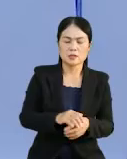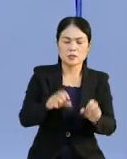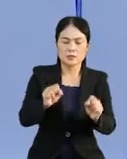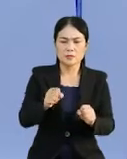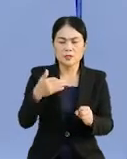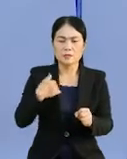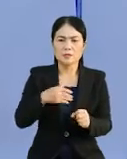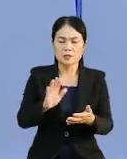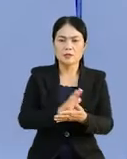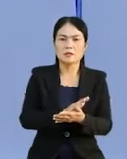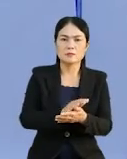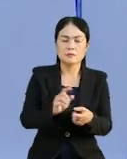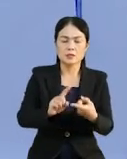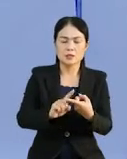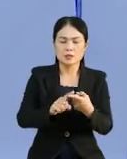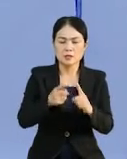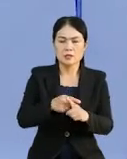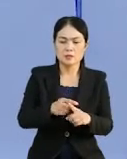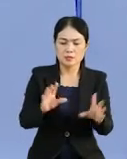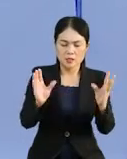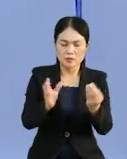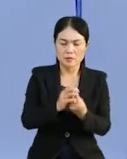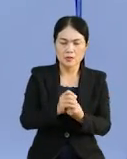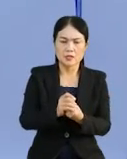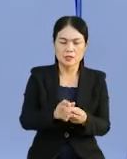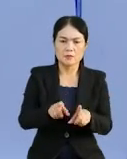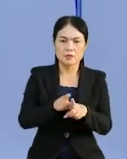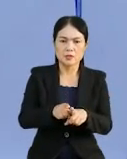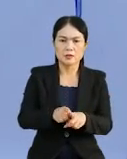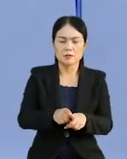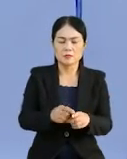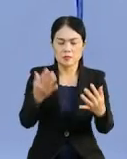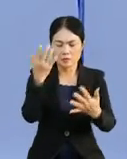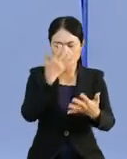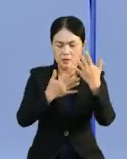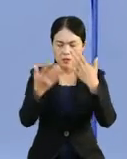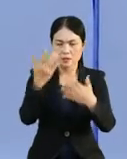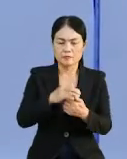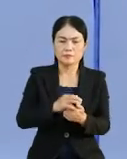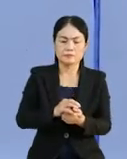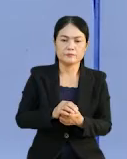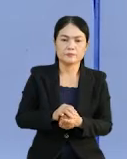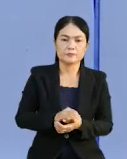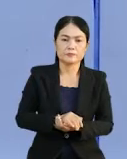sẽ lấp dương từ xe lấy ở bàn phân năng sẽ chùm nguồn đây máu. Ở bây cũng ai chẳng lòng.